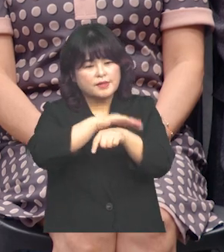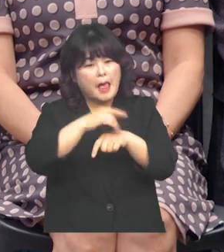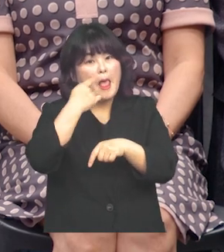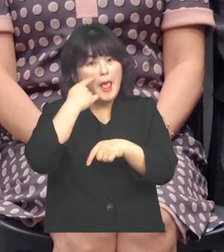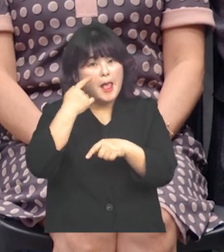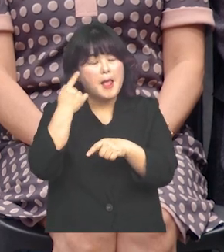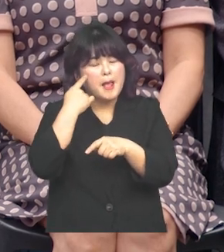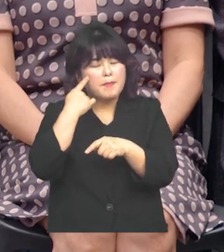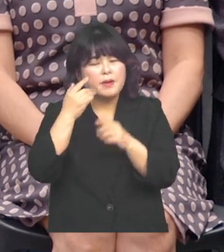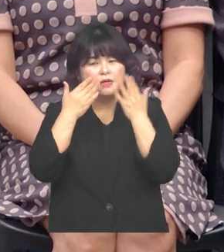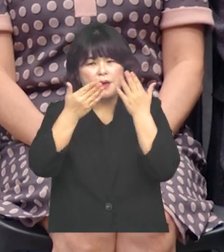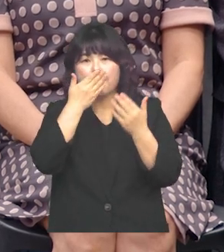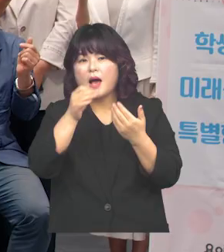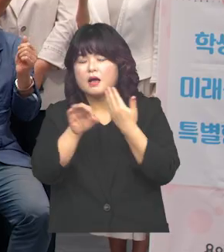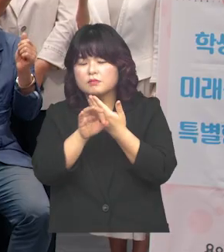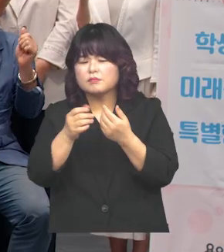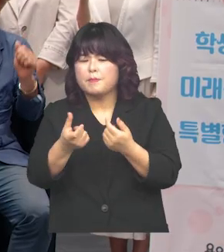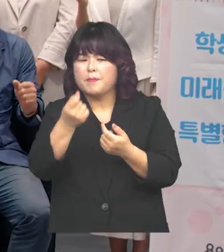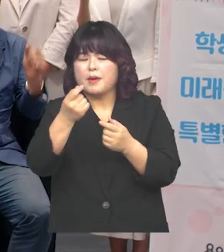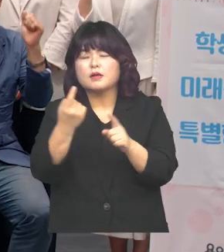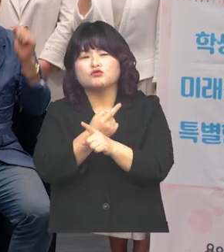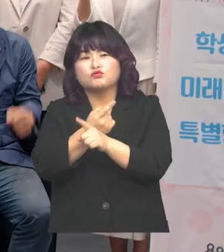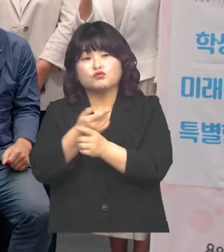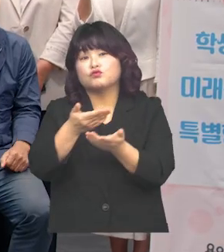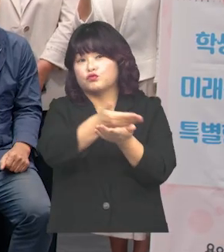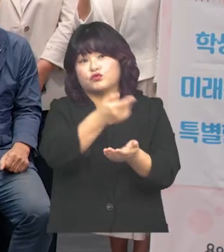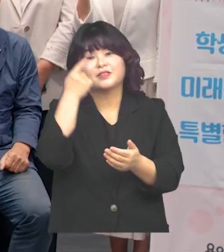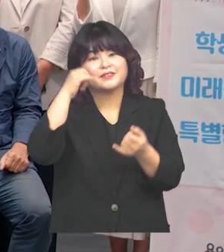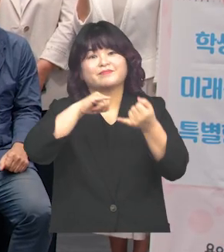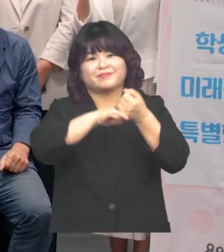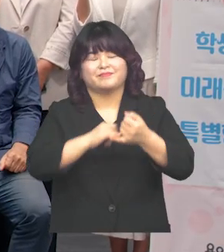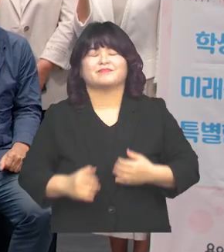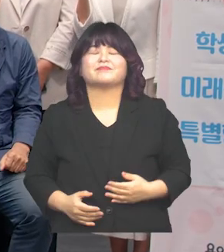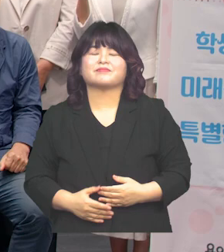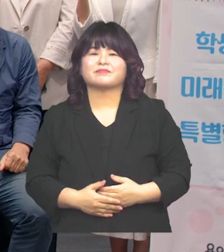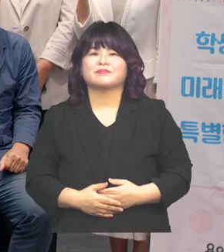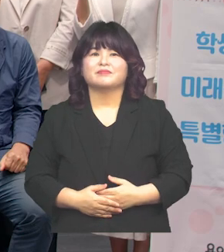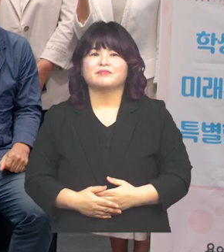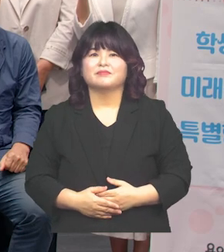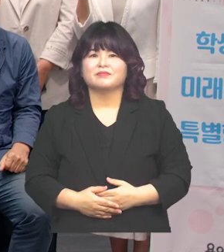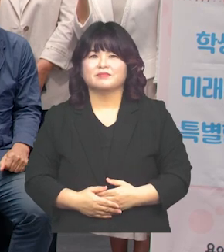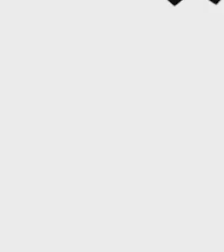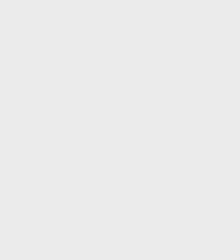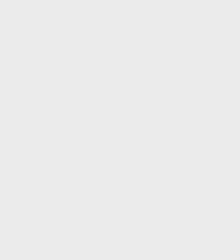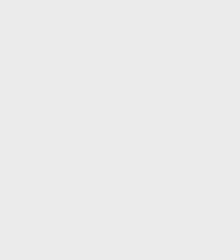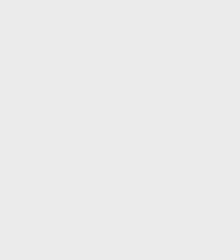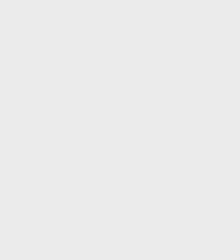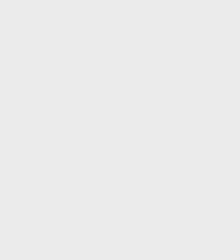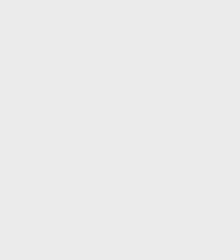검토해 시가 할 수 있는 일은 신속하게 처리하겠다고 말했습니다.